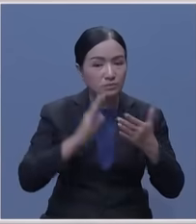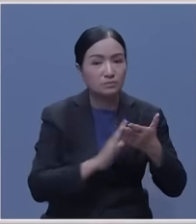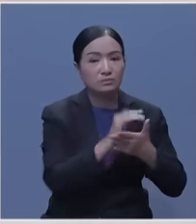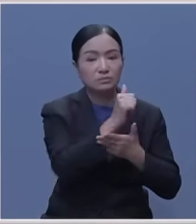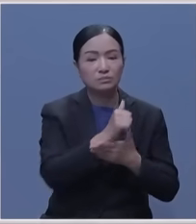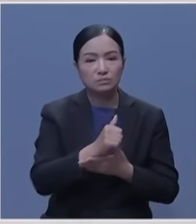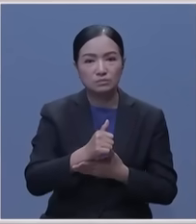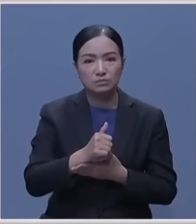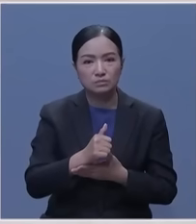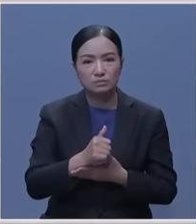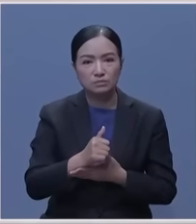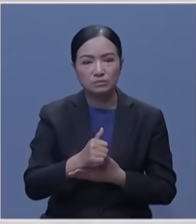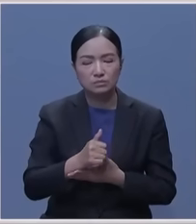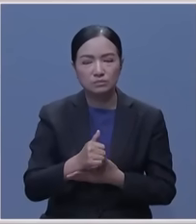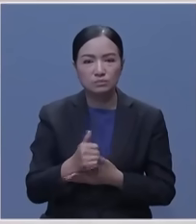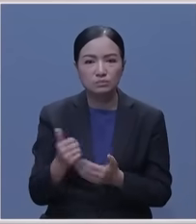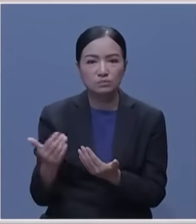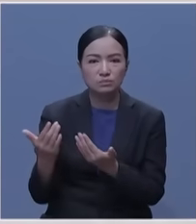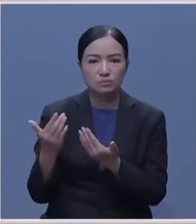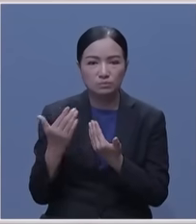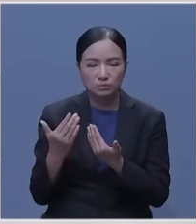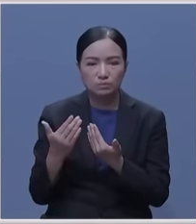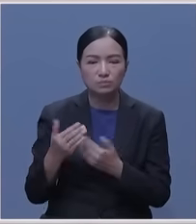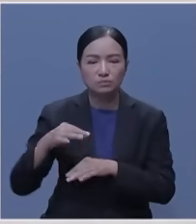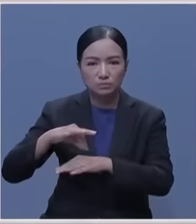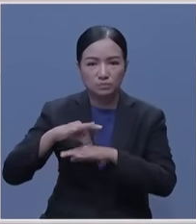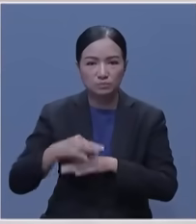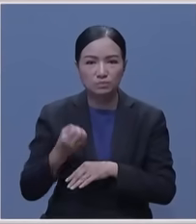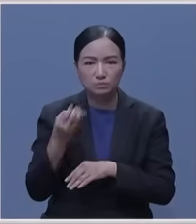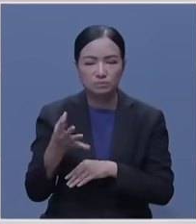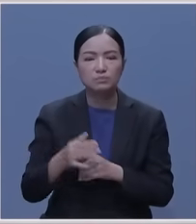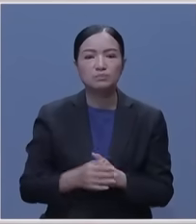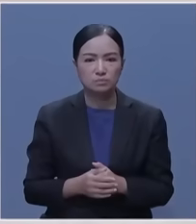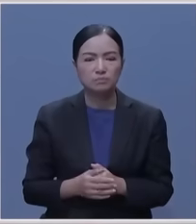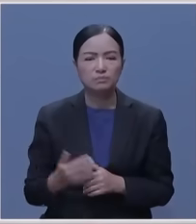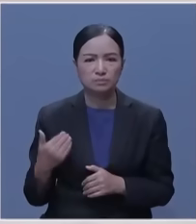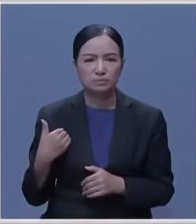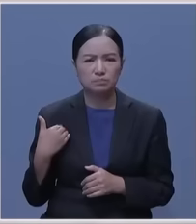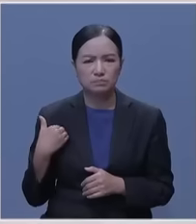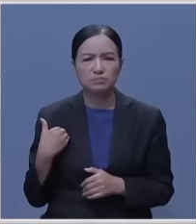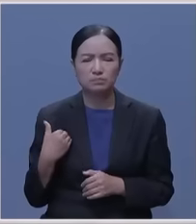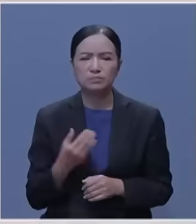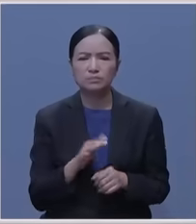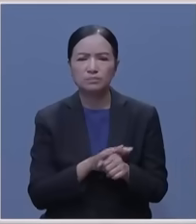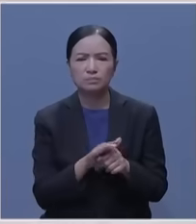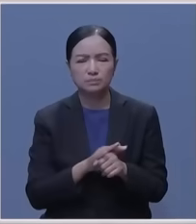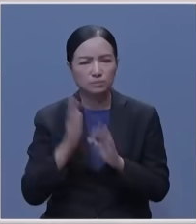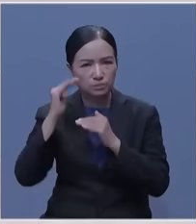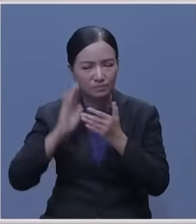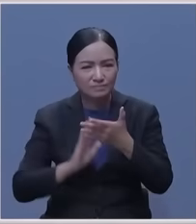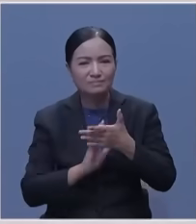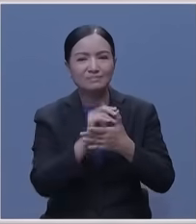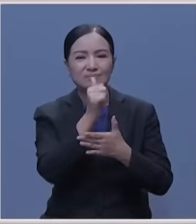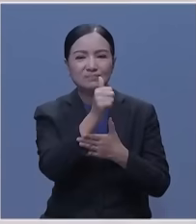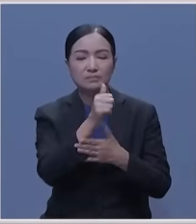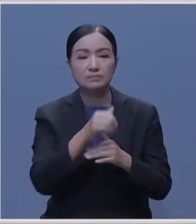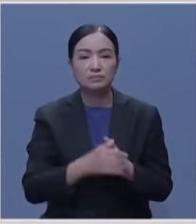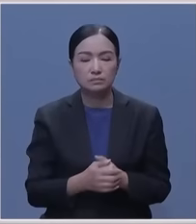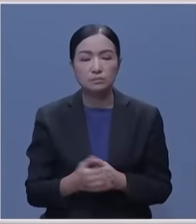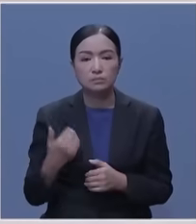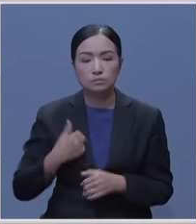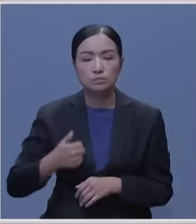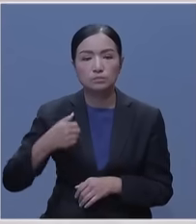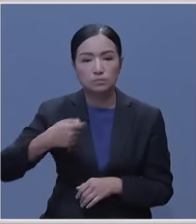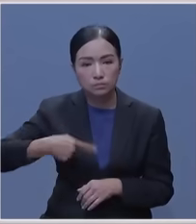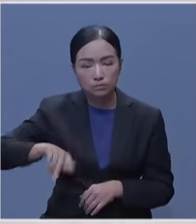ำแหน่งแฟร์เพราะว่ารู้สึกคุณเยอะเหลือเกินแต่ก็มีไม่น้อยที่ได้สมหวังนะครับแต่ก็เป็นผู้กำกับที่เราเป็นผู้กำกับใหม่ซึ่งเ